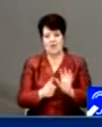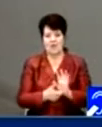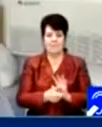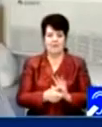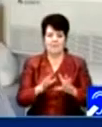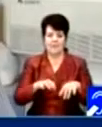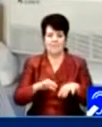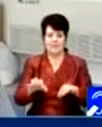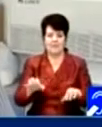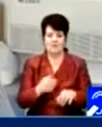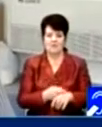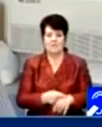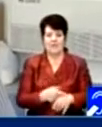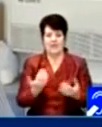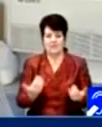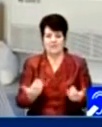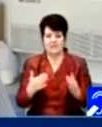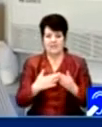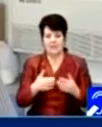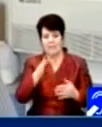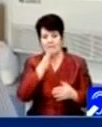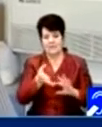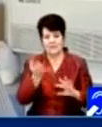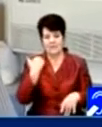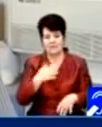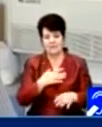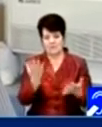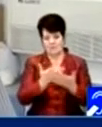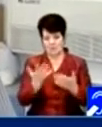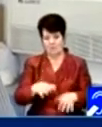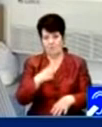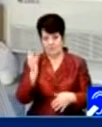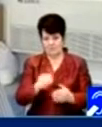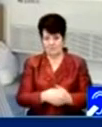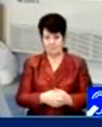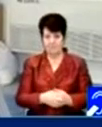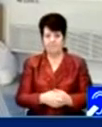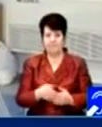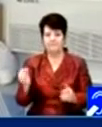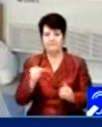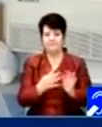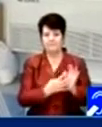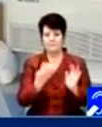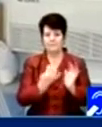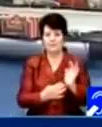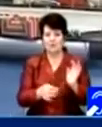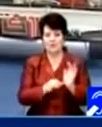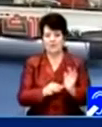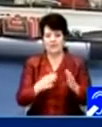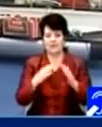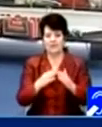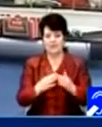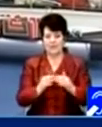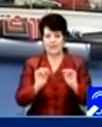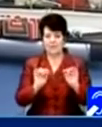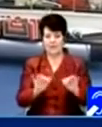masaj. Această clădire pe timpuri a fost cinematograf, dar din 1996 clădirea